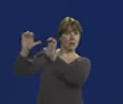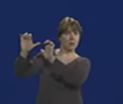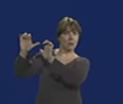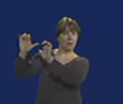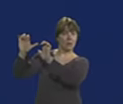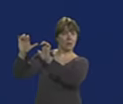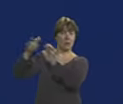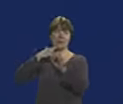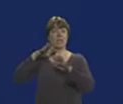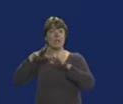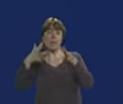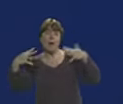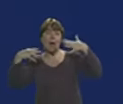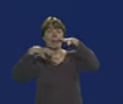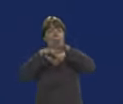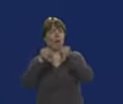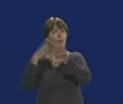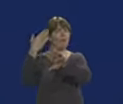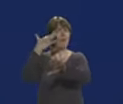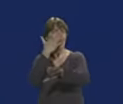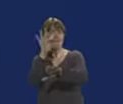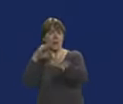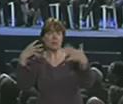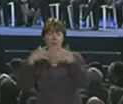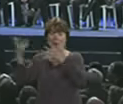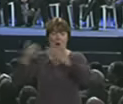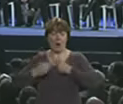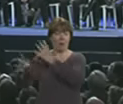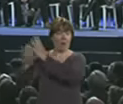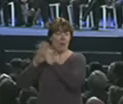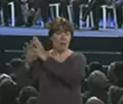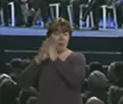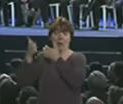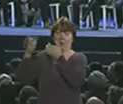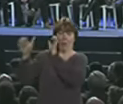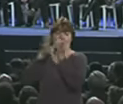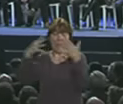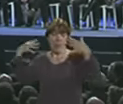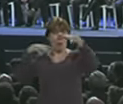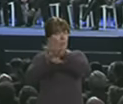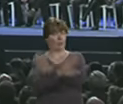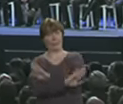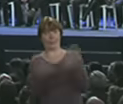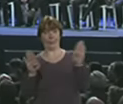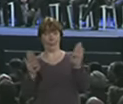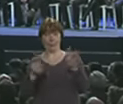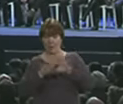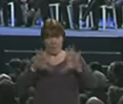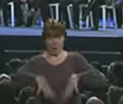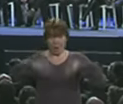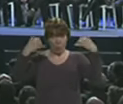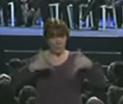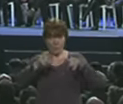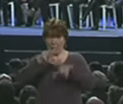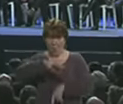pas repartir le système d'intégration à la française, parce que quand on accueille trop de monde, on n'arrive plus à les intégrer, parce qu'on n'a pas d'emploi, pas